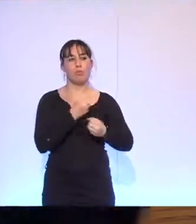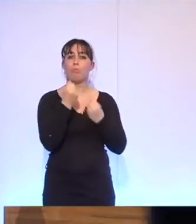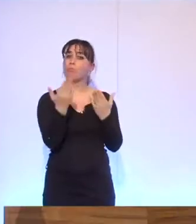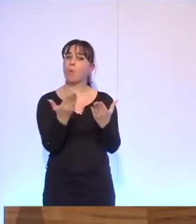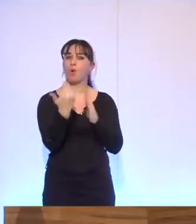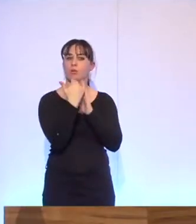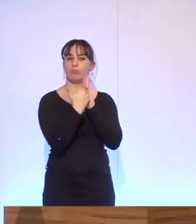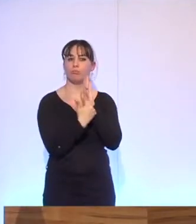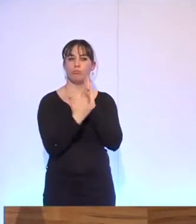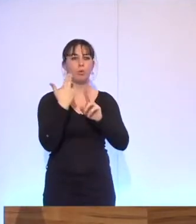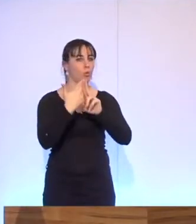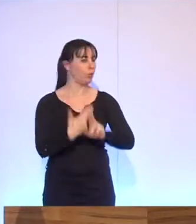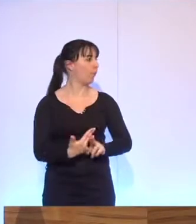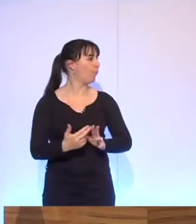donne.